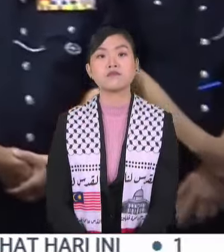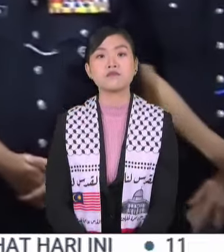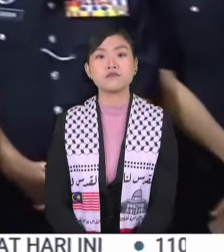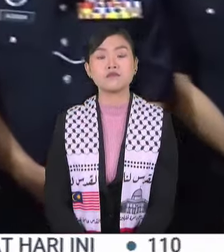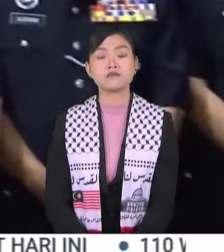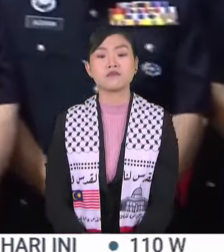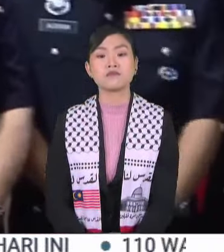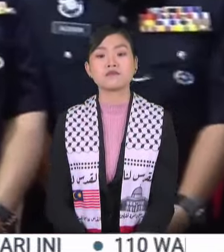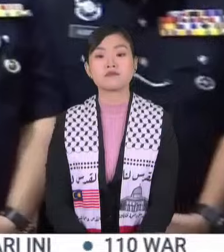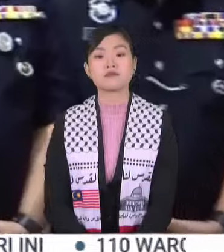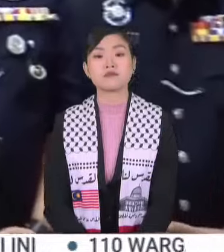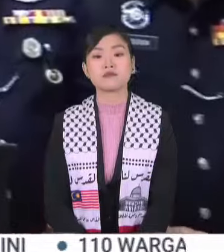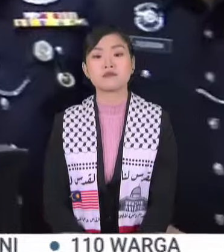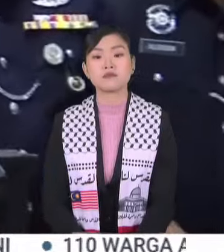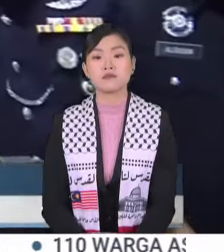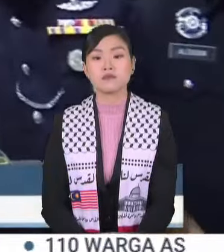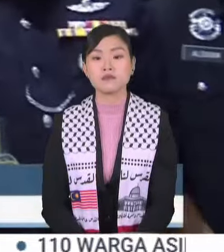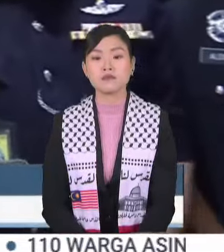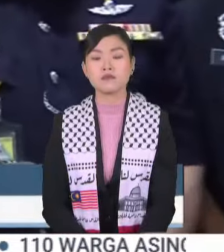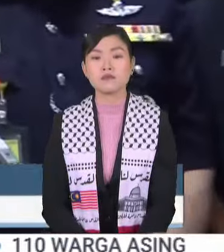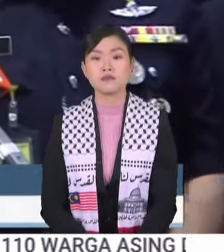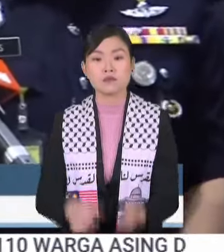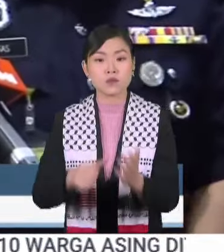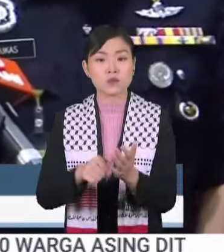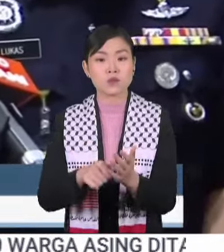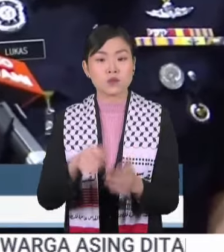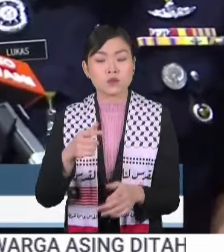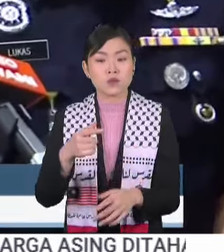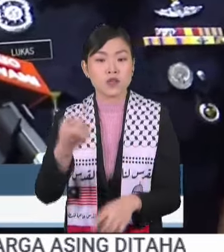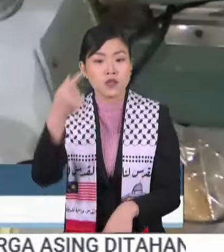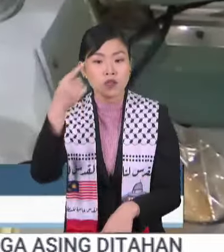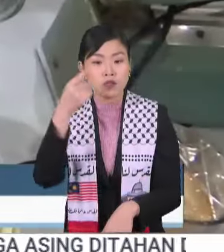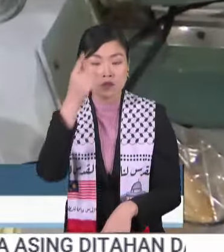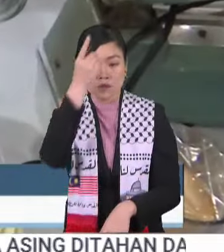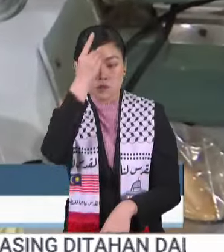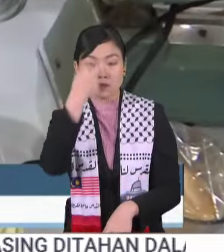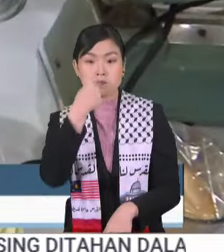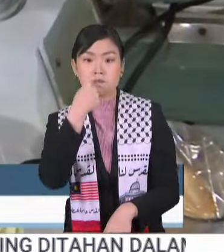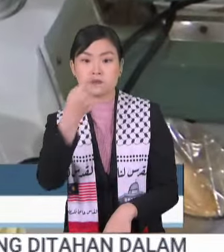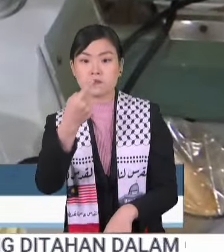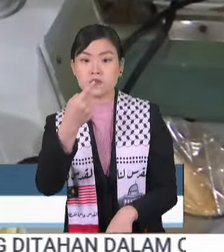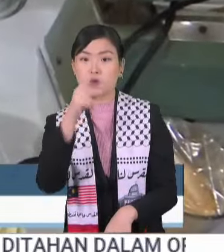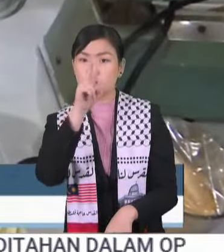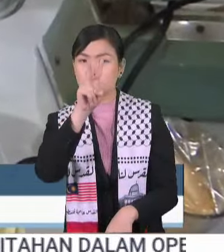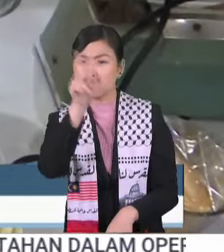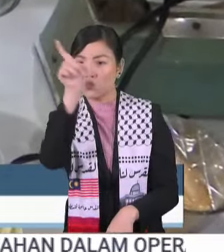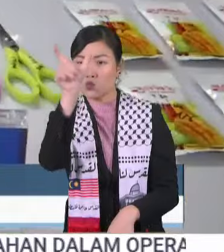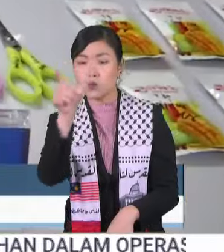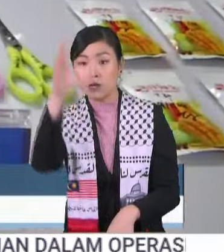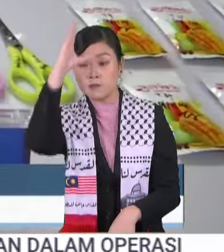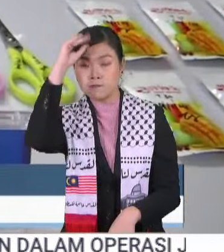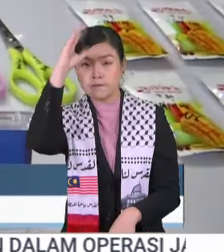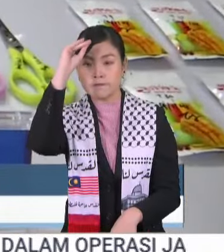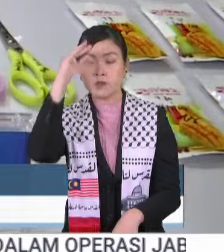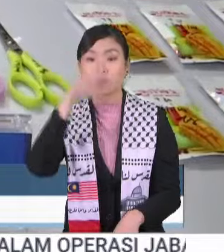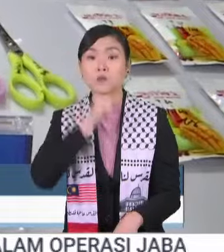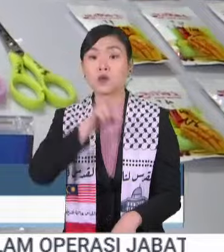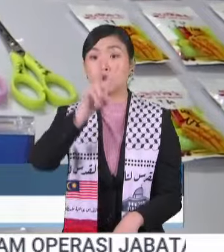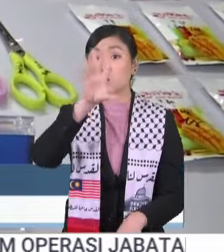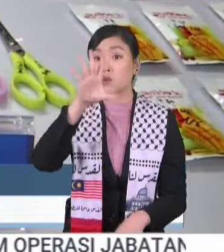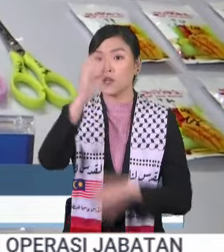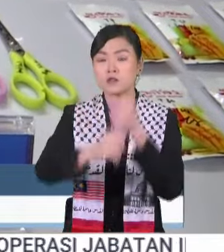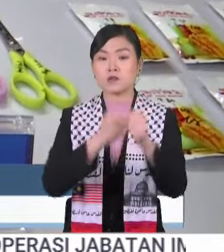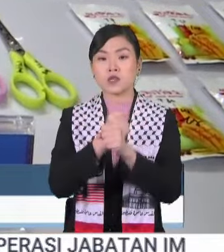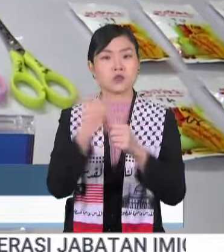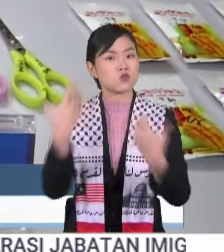penagih bcakat dalam sidang media di Kuching Datuk mancha memberitahu dua suspek lelaki berusia 26 tahun turut